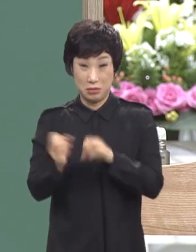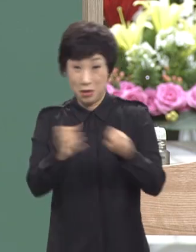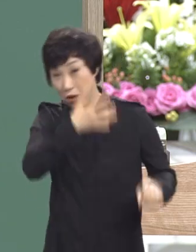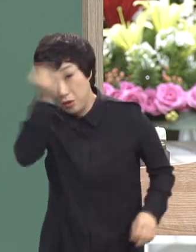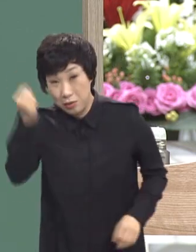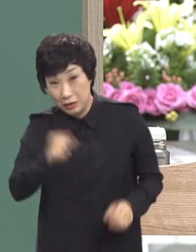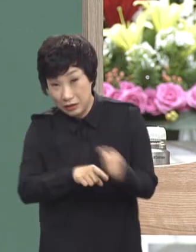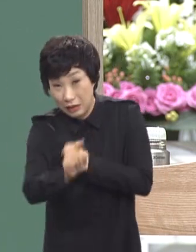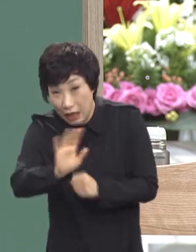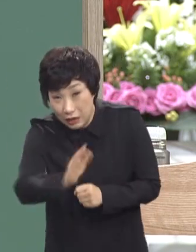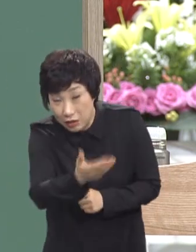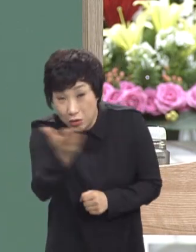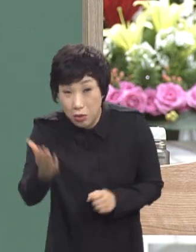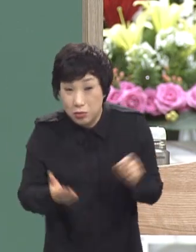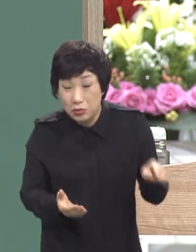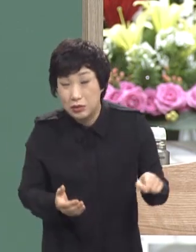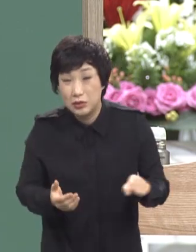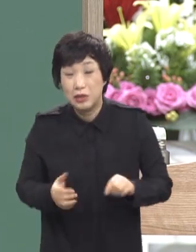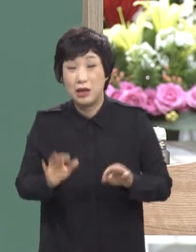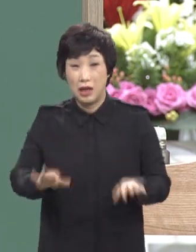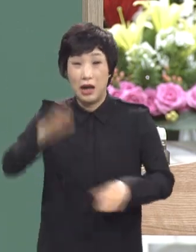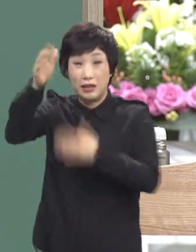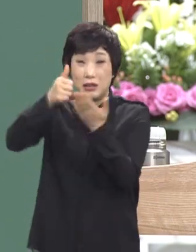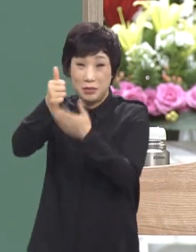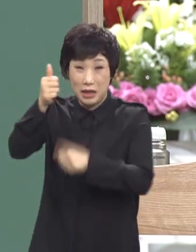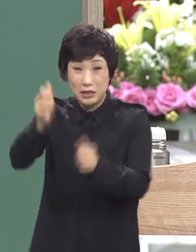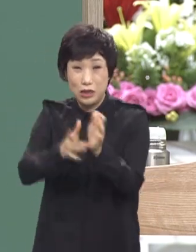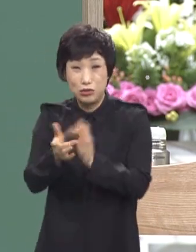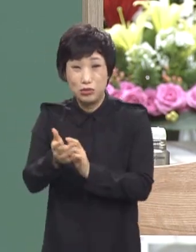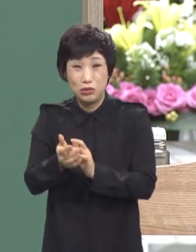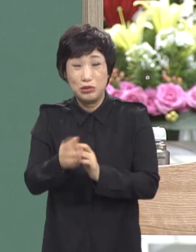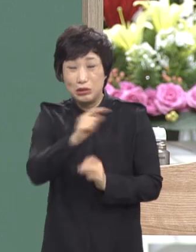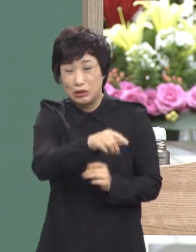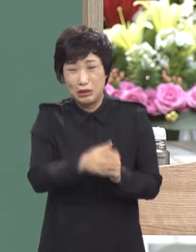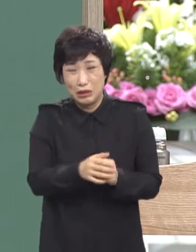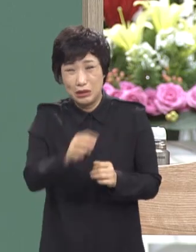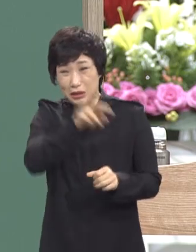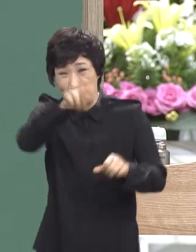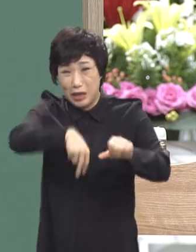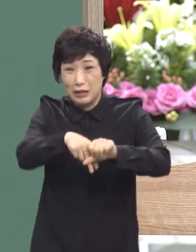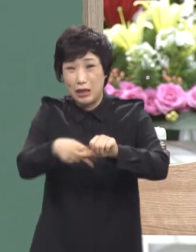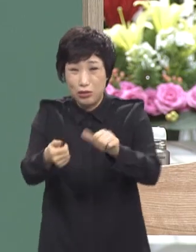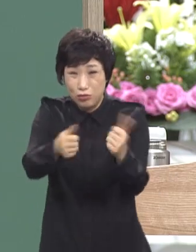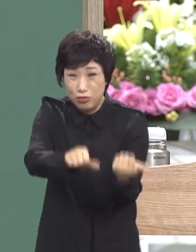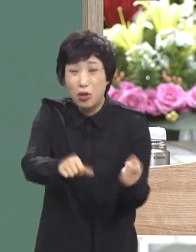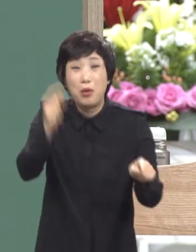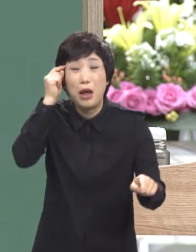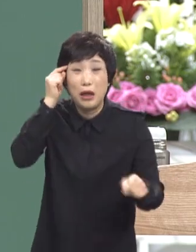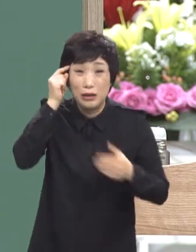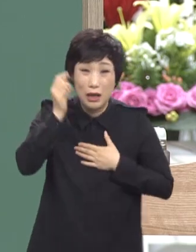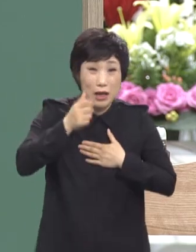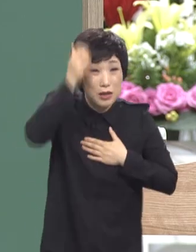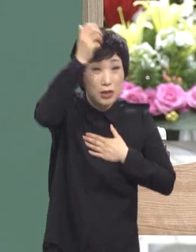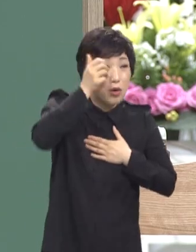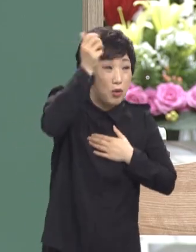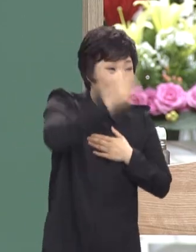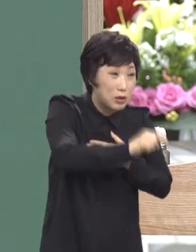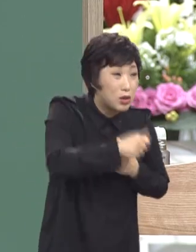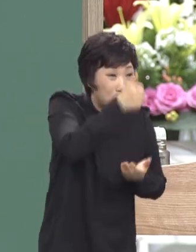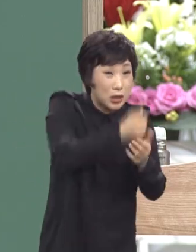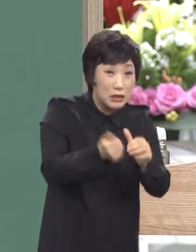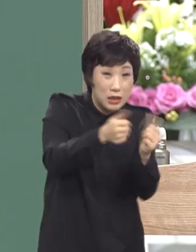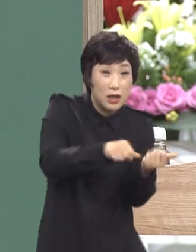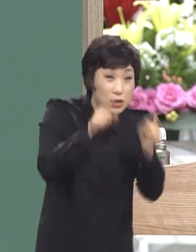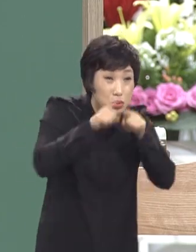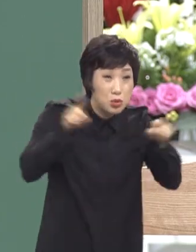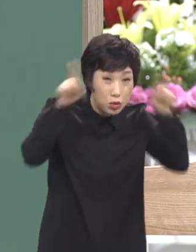아니야. 이 정도로 하나님의 아들을 잔인하게 죽여면서까지 내 영혼 죄와 사망과 지옥에서